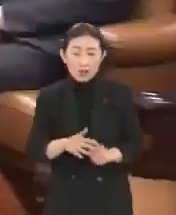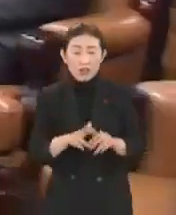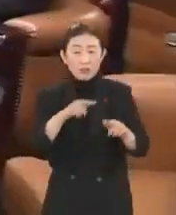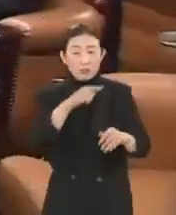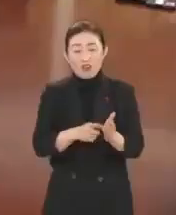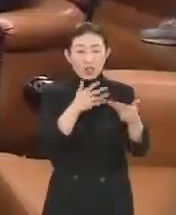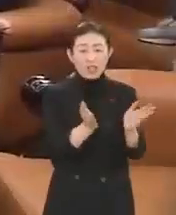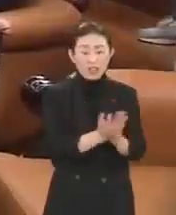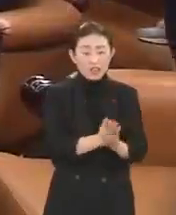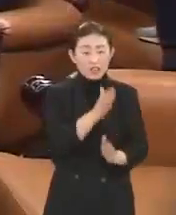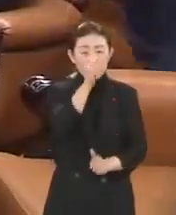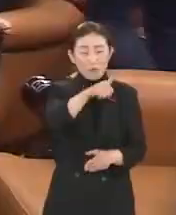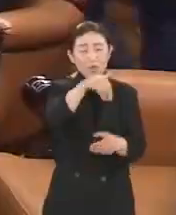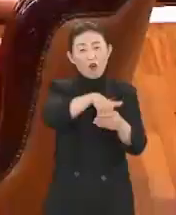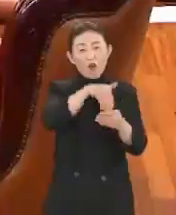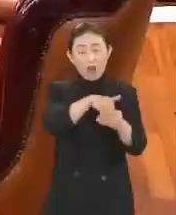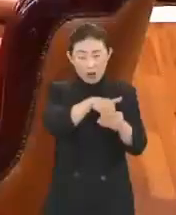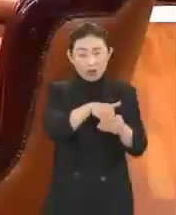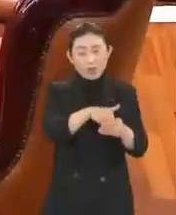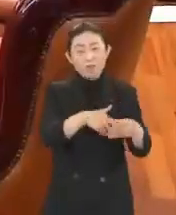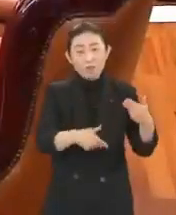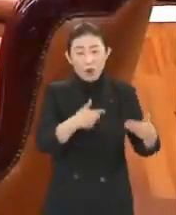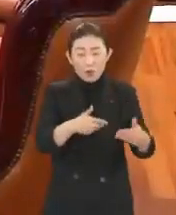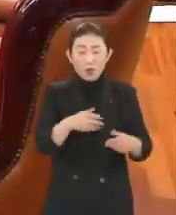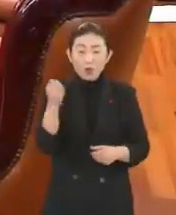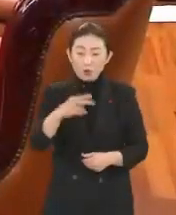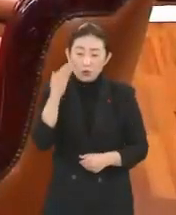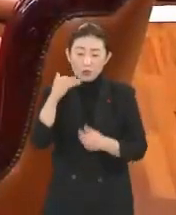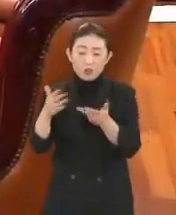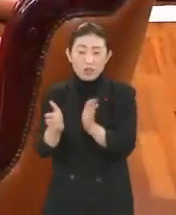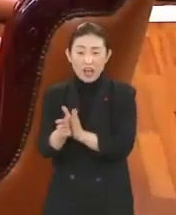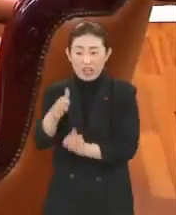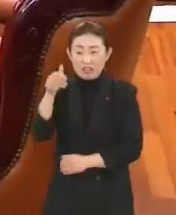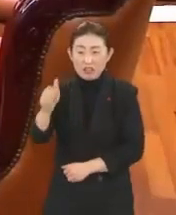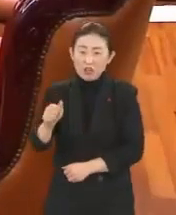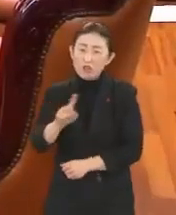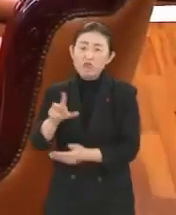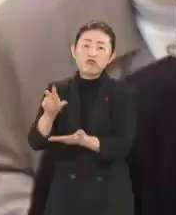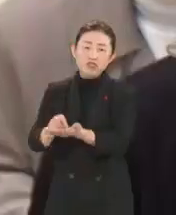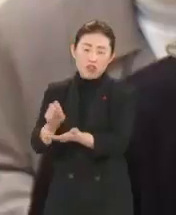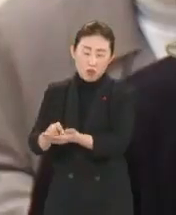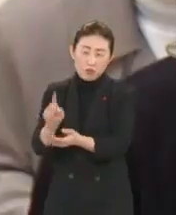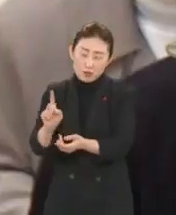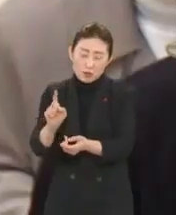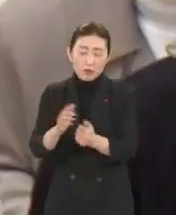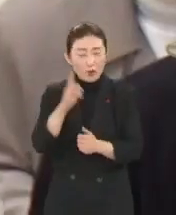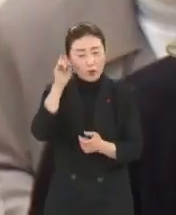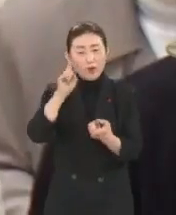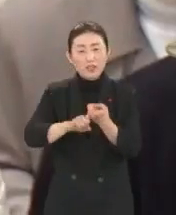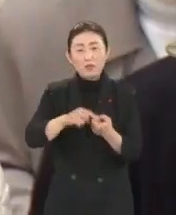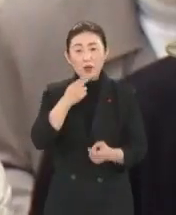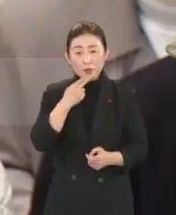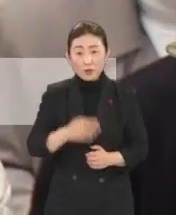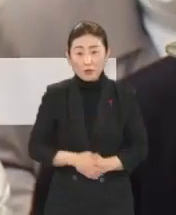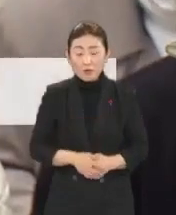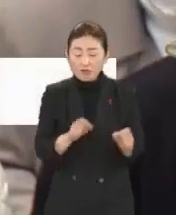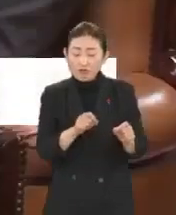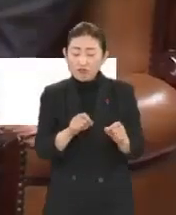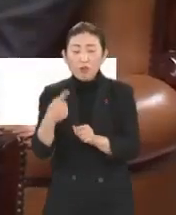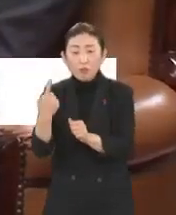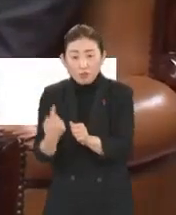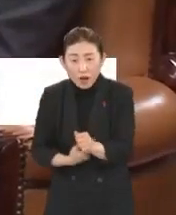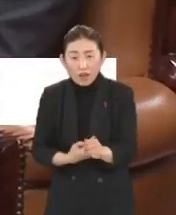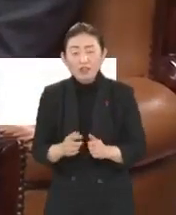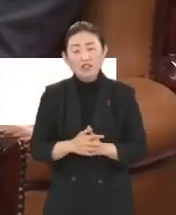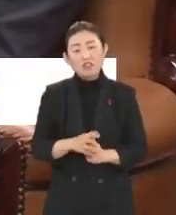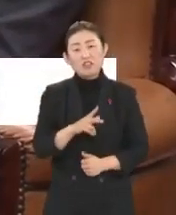전당대회 준비에, 야당은 당대표 사법 리스크에 몰입하다 보니 관심 바뀐 겁니다. 이처럼 지지부진하다 보니